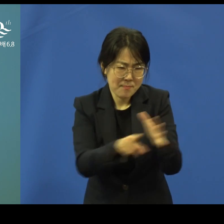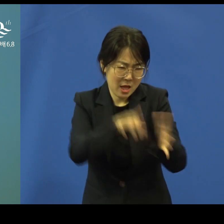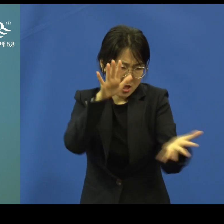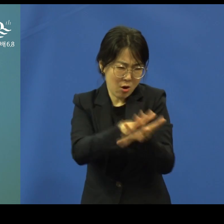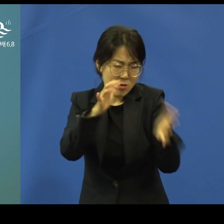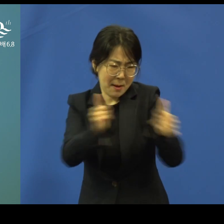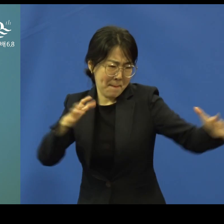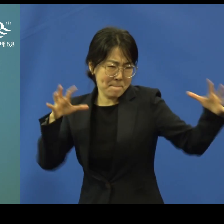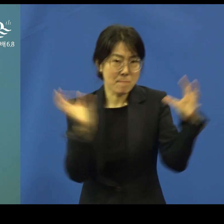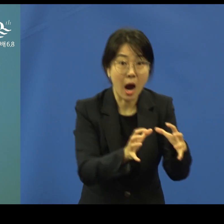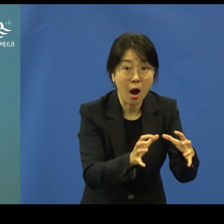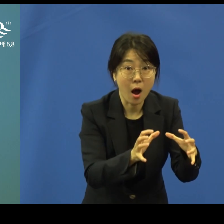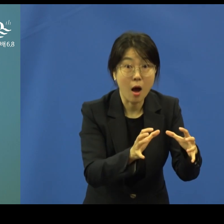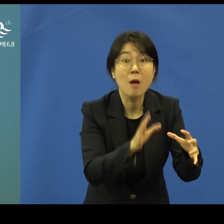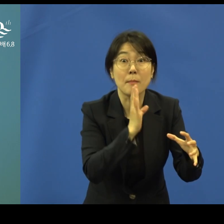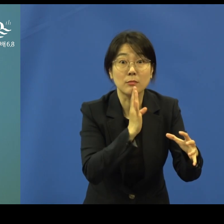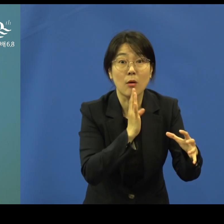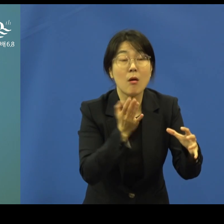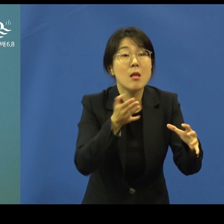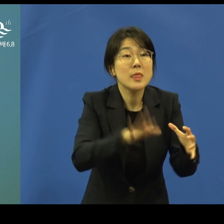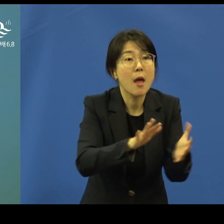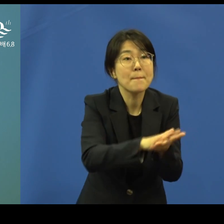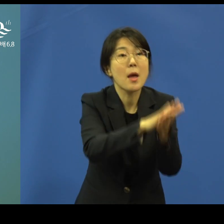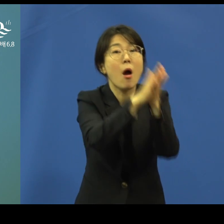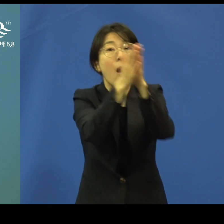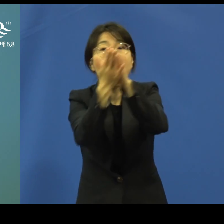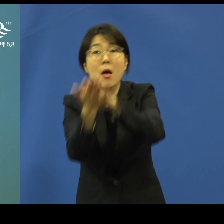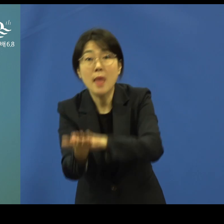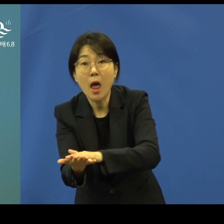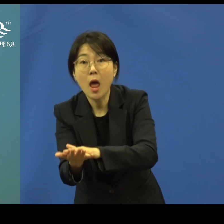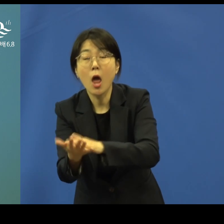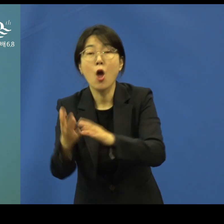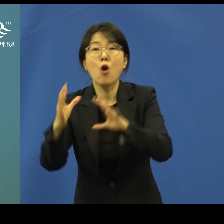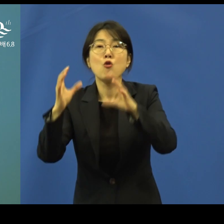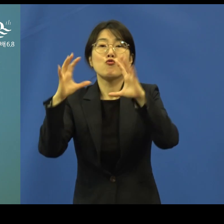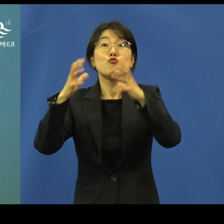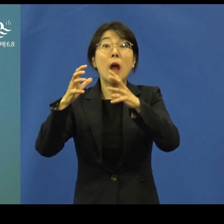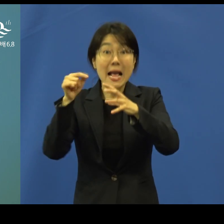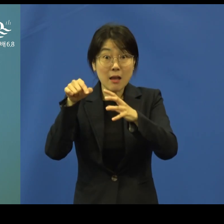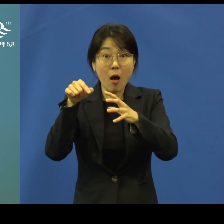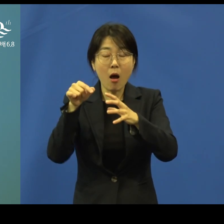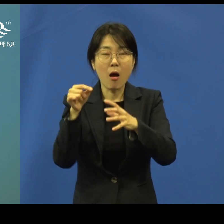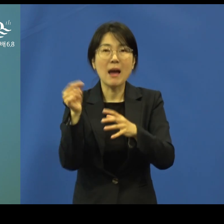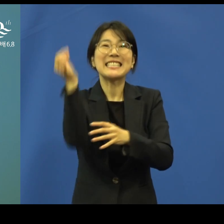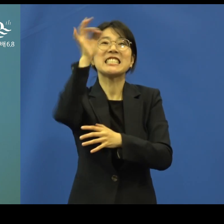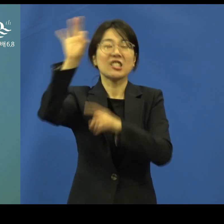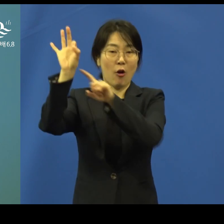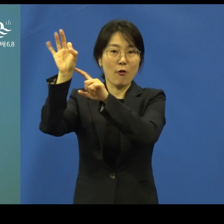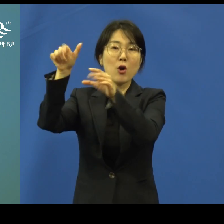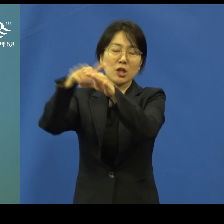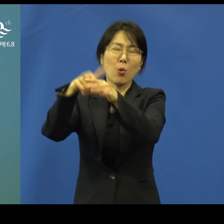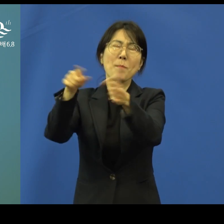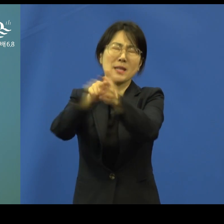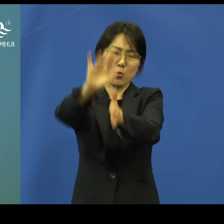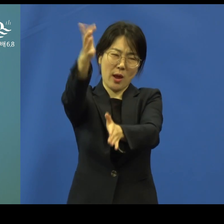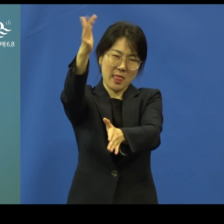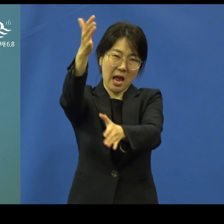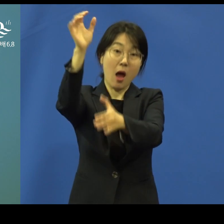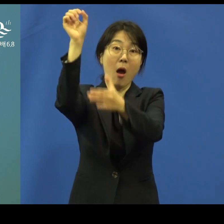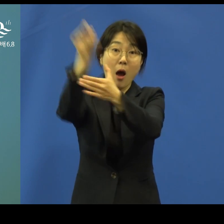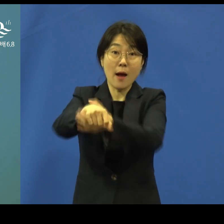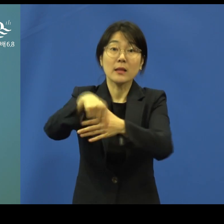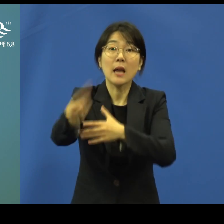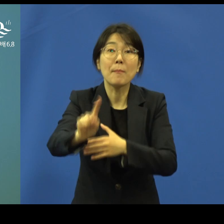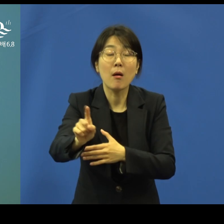그래서 이 국교화가 된 이후부터 예수를 믿는 것이 오히려 더 혜택이 오고 또 유익이 오고 플러스가 되고,